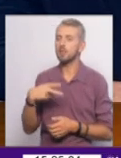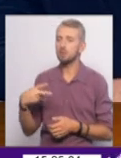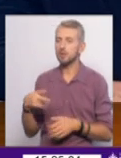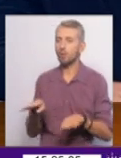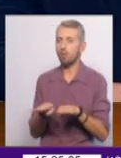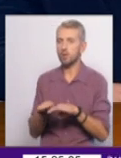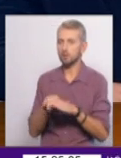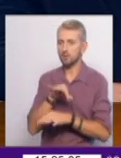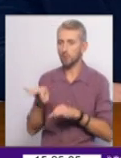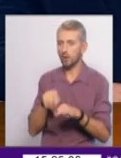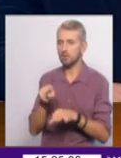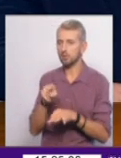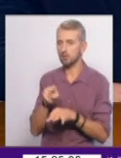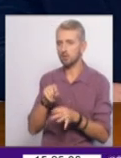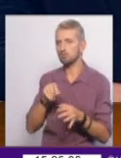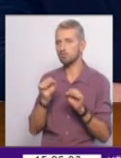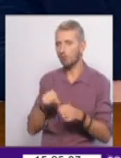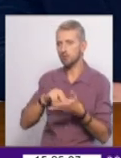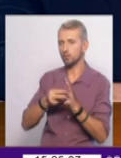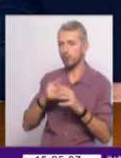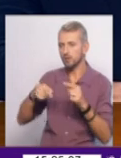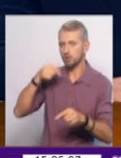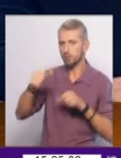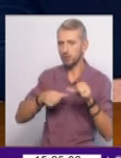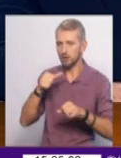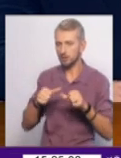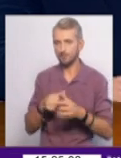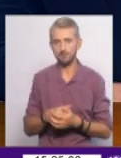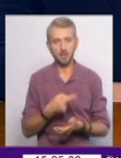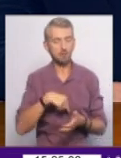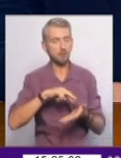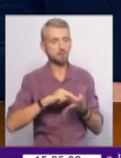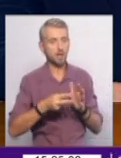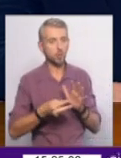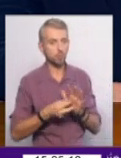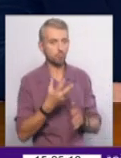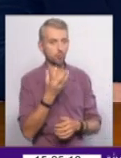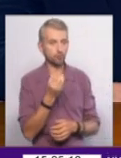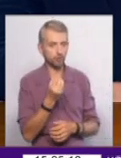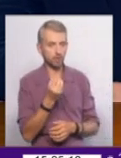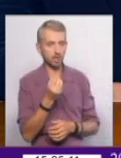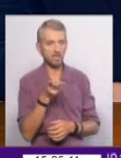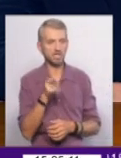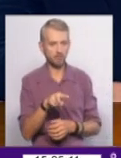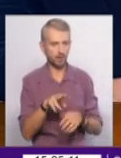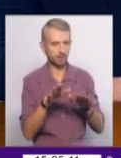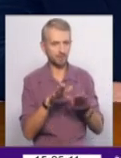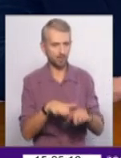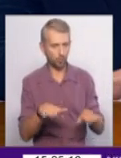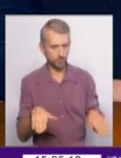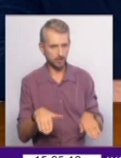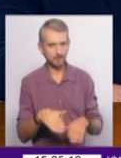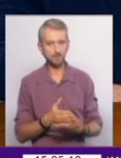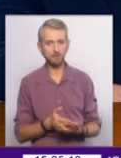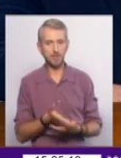подібних проєктів ви зможете закласти ще на наступний рік? Ну, ми плануємо ще два садочки. Ну, у нас